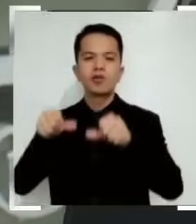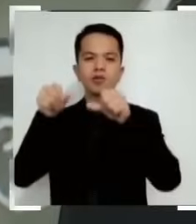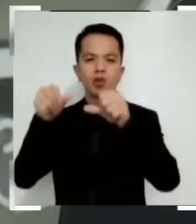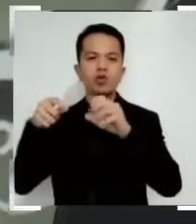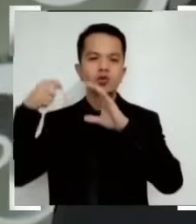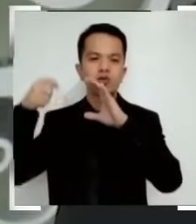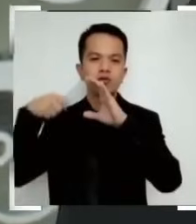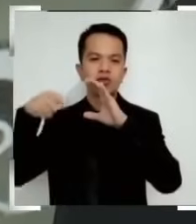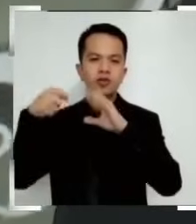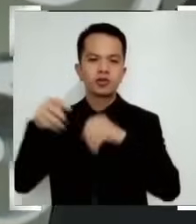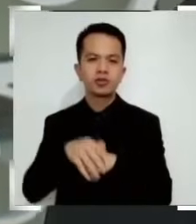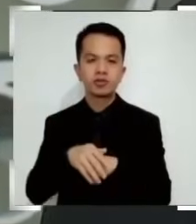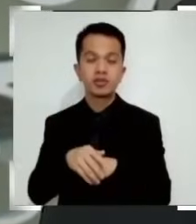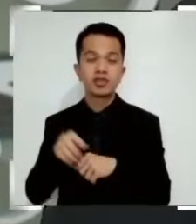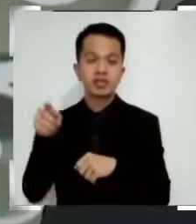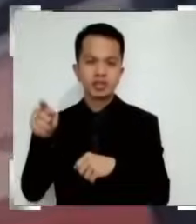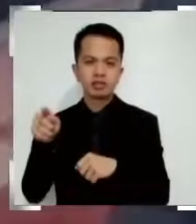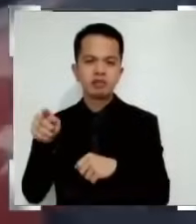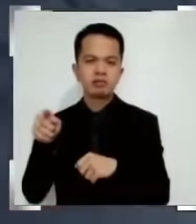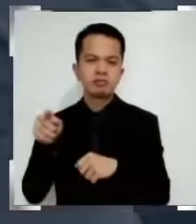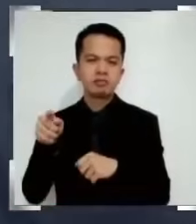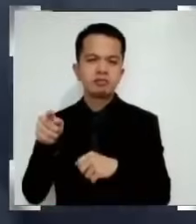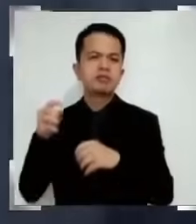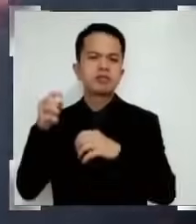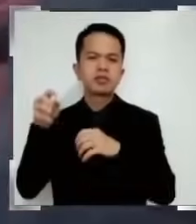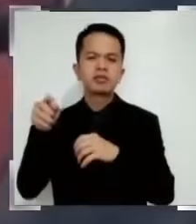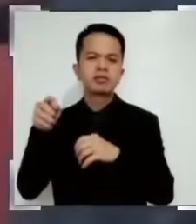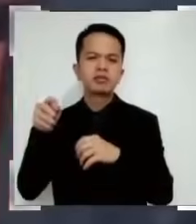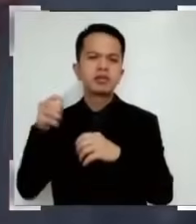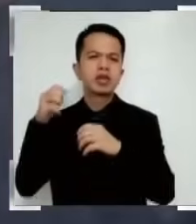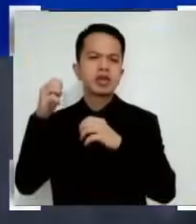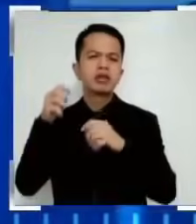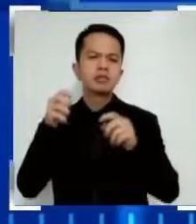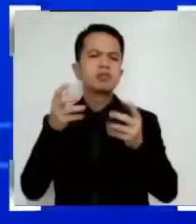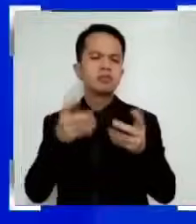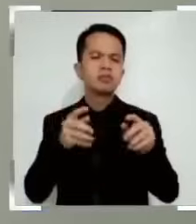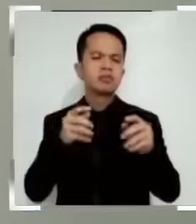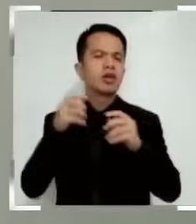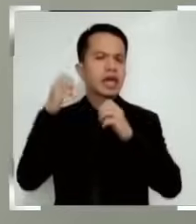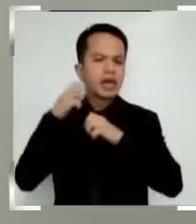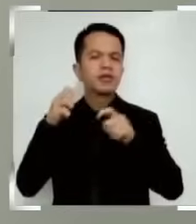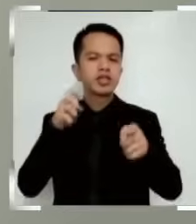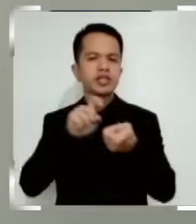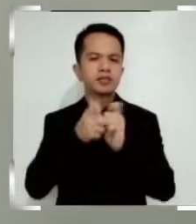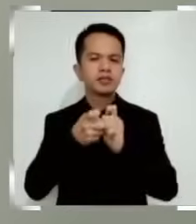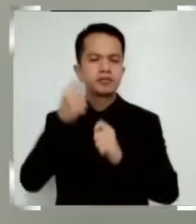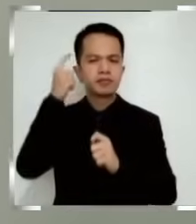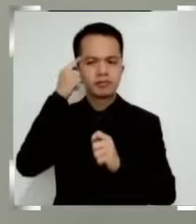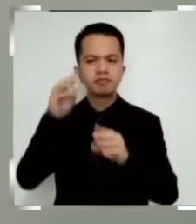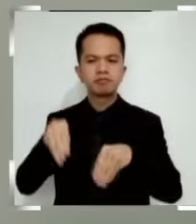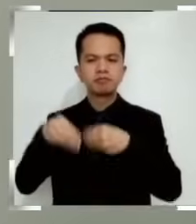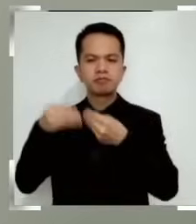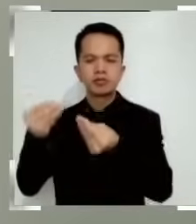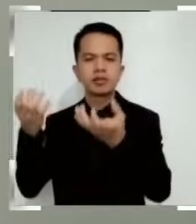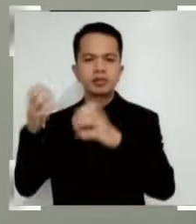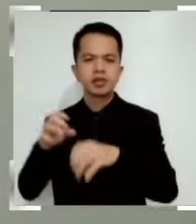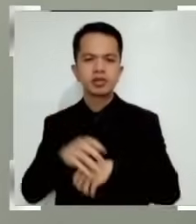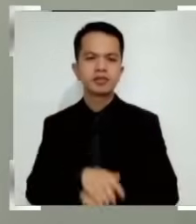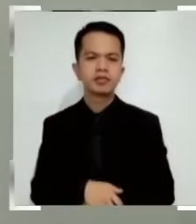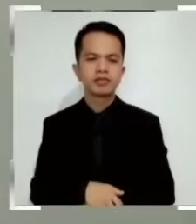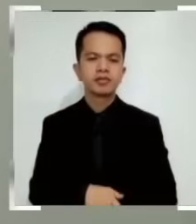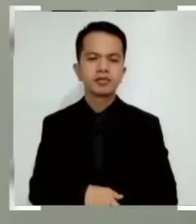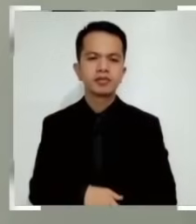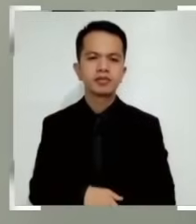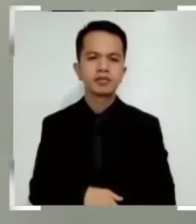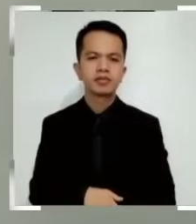siyang magbabago ang isip ng siklista at magpasya itong magsampa ng kaso. I am still hopeful that in the next